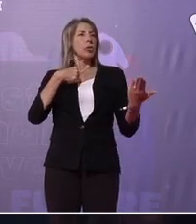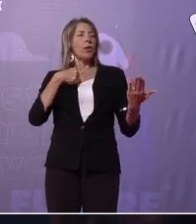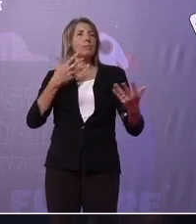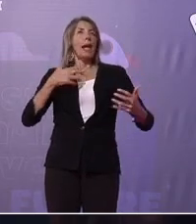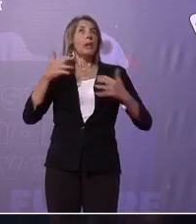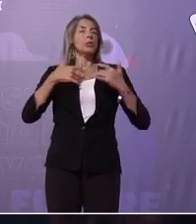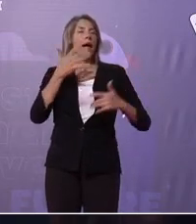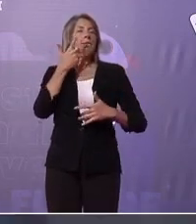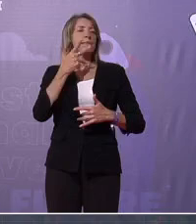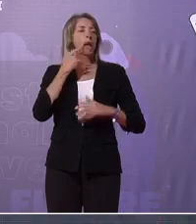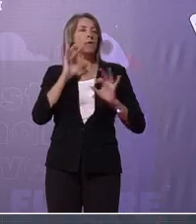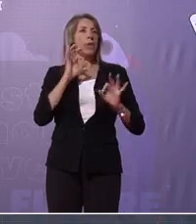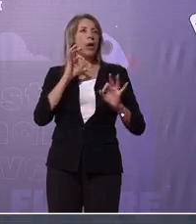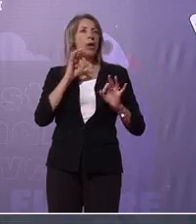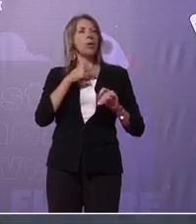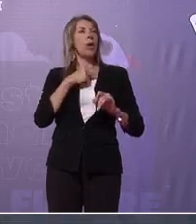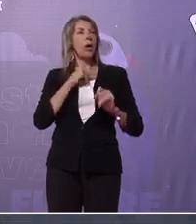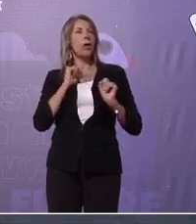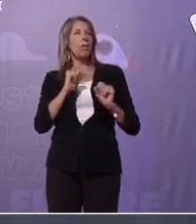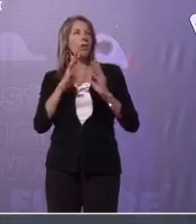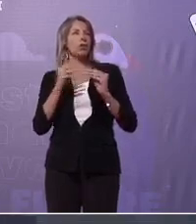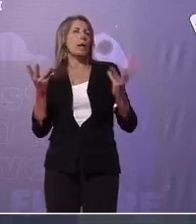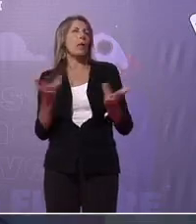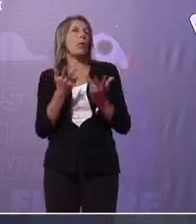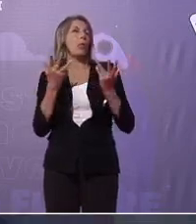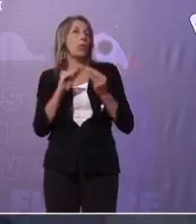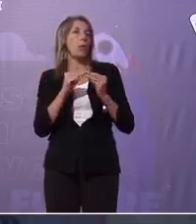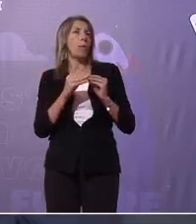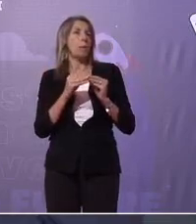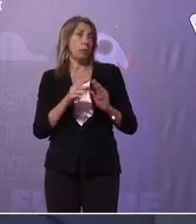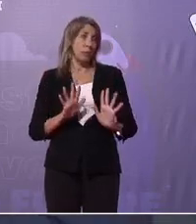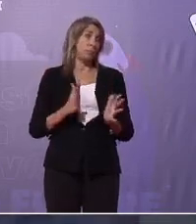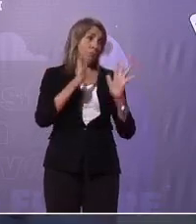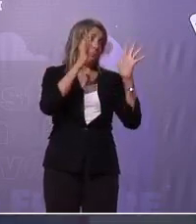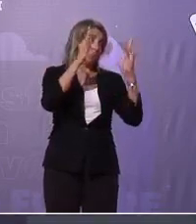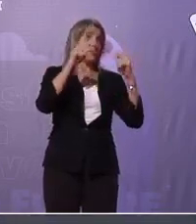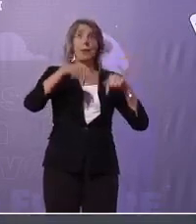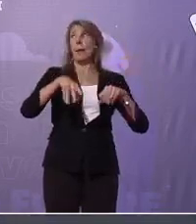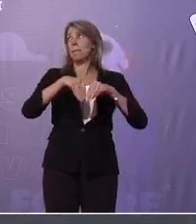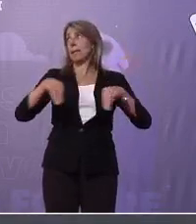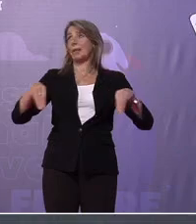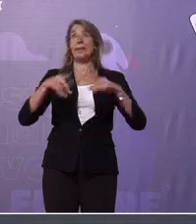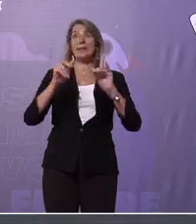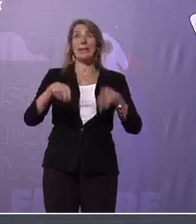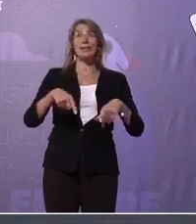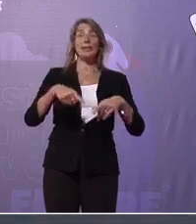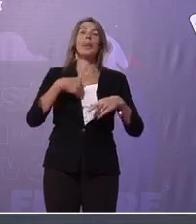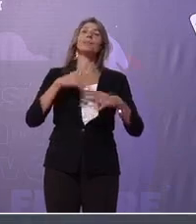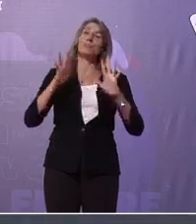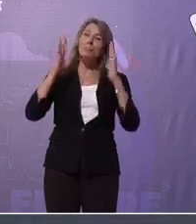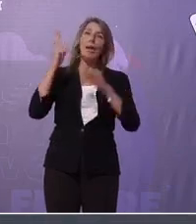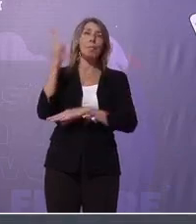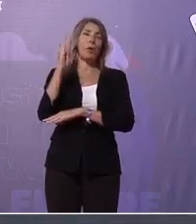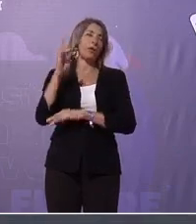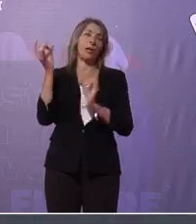effettivamente sia possibile e come sia possibile farlo quindi un plauso per questa manifestazione un plauso per il fatto che sia Bologna non è un caso